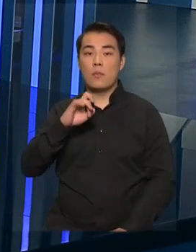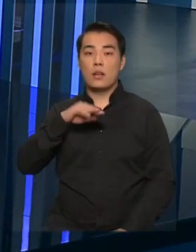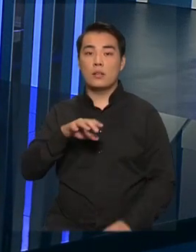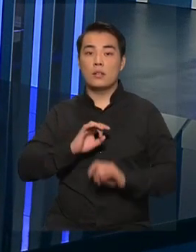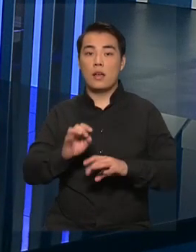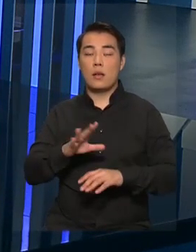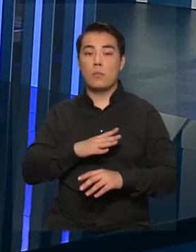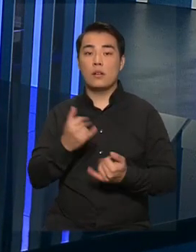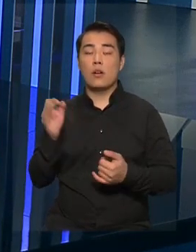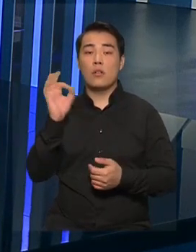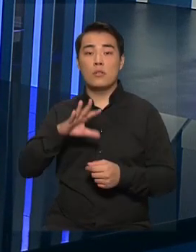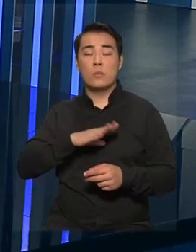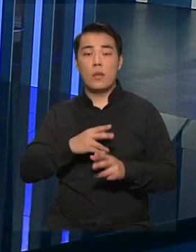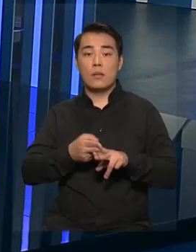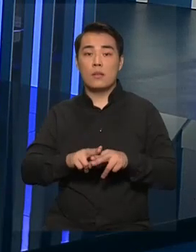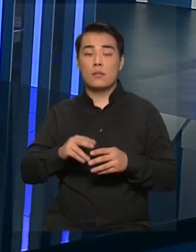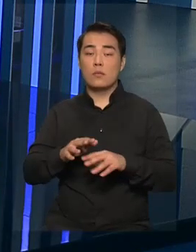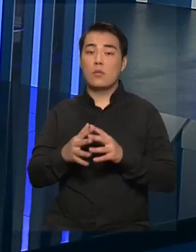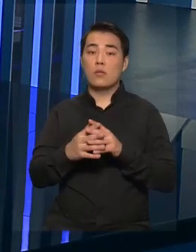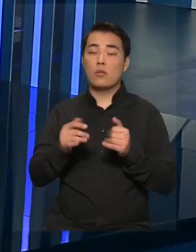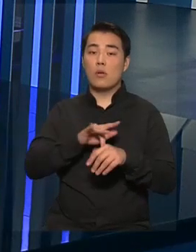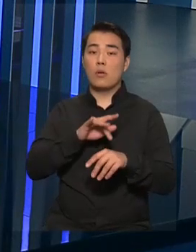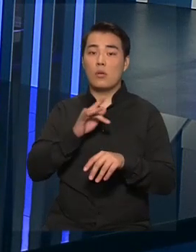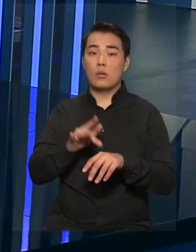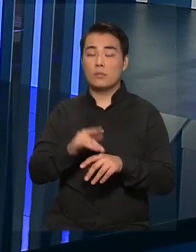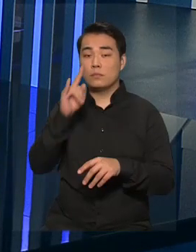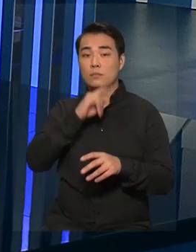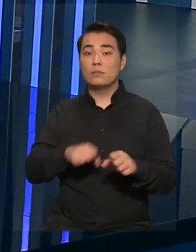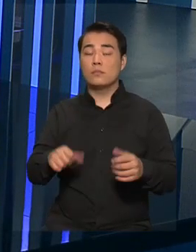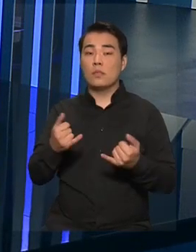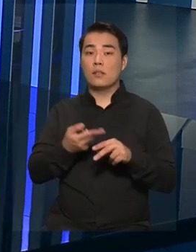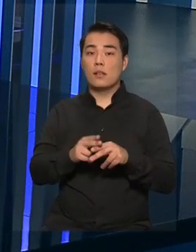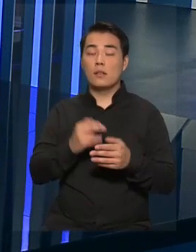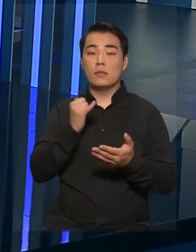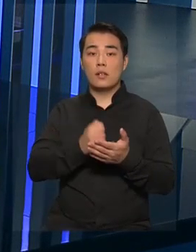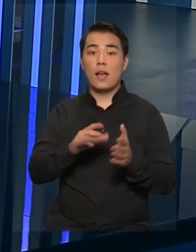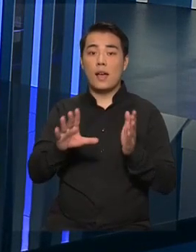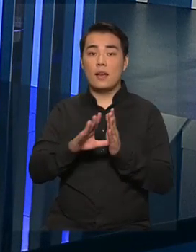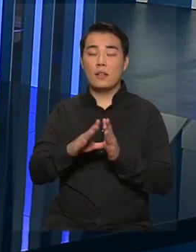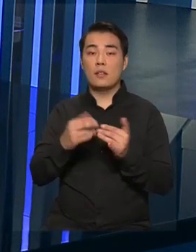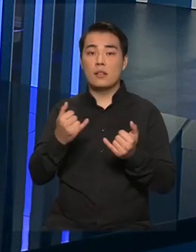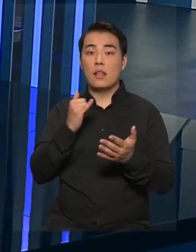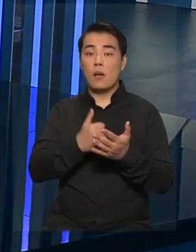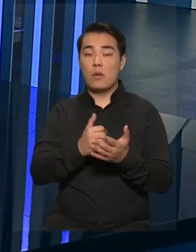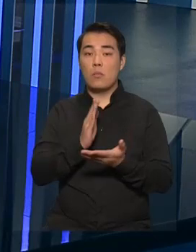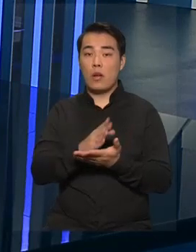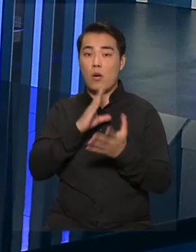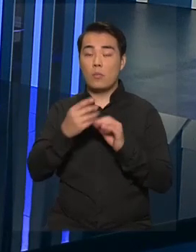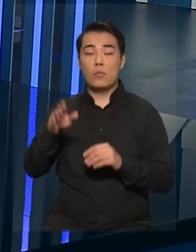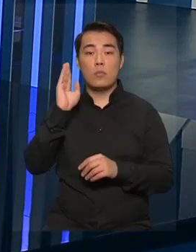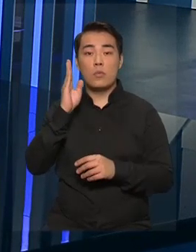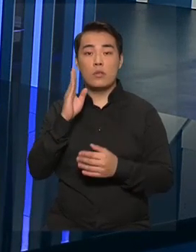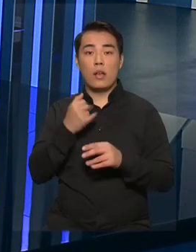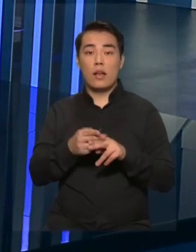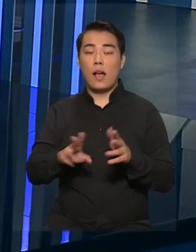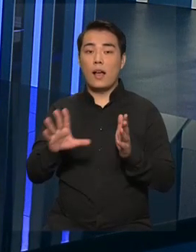айтты. Енді жуық арада қалалардағы жанармай бекеттерінде электр қуаттағыштары да қойылуы мүмкін. Елімізде алдағы уақытта